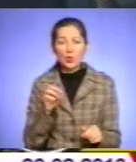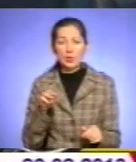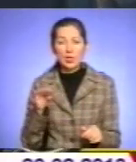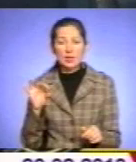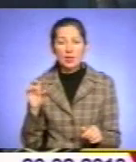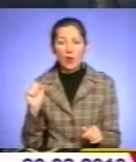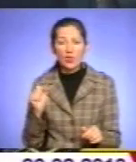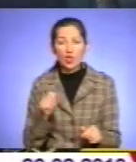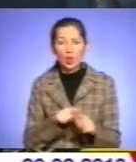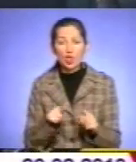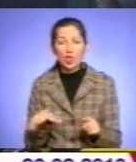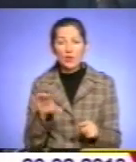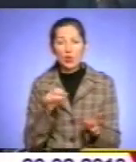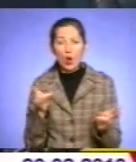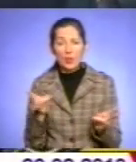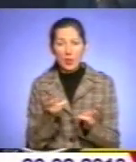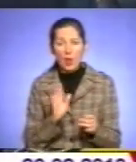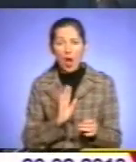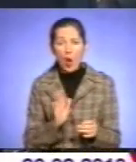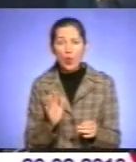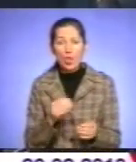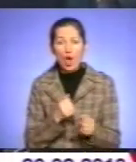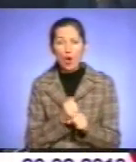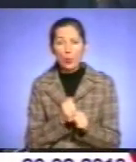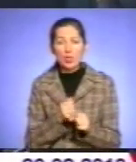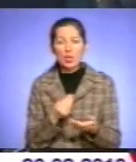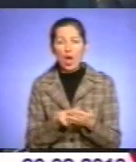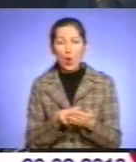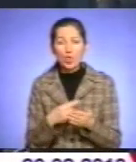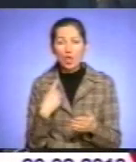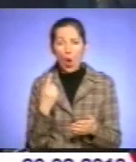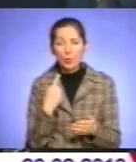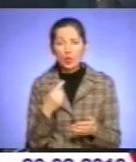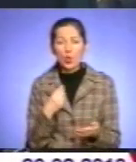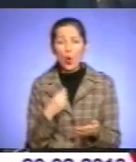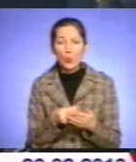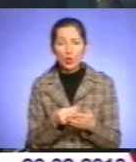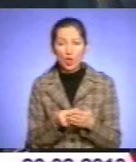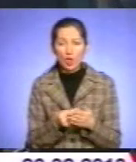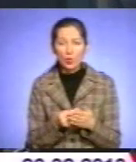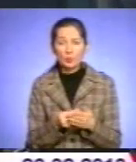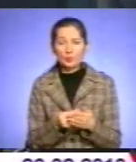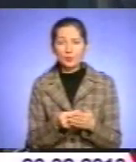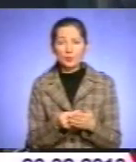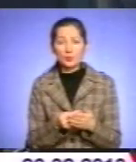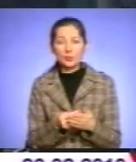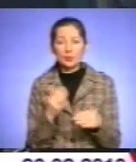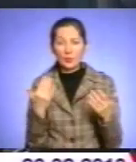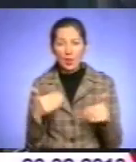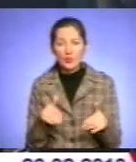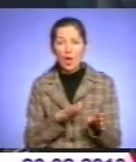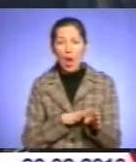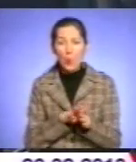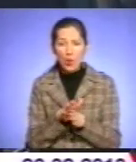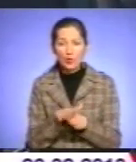скоріше всього, що нам прийдеться робити за кошти обласного бюджету. А вже